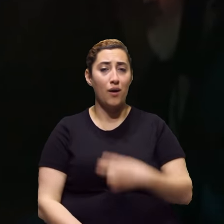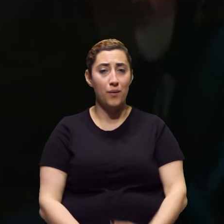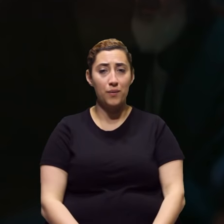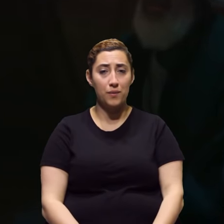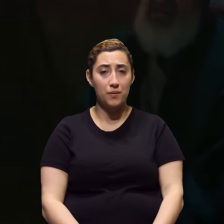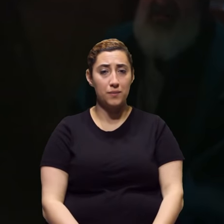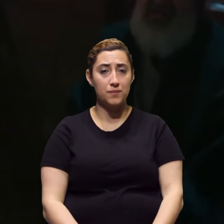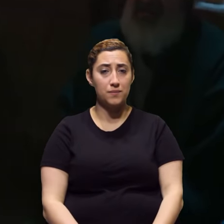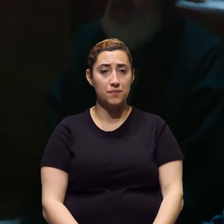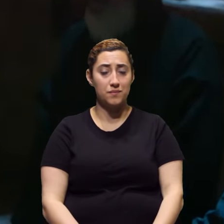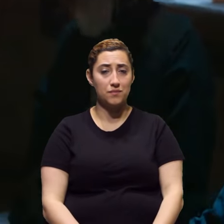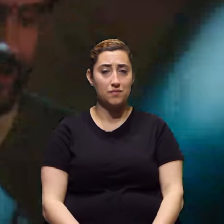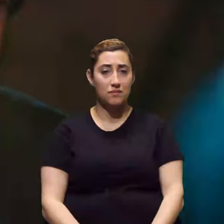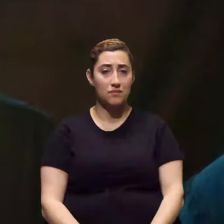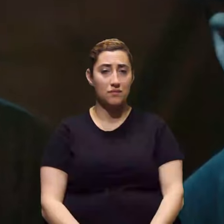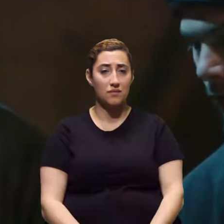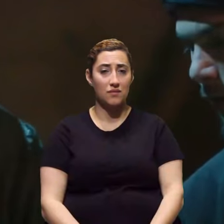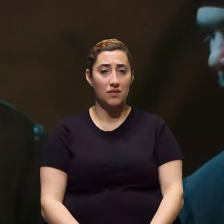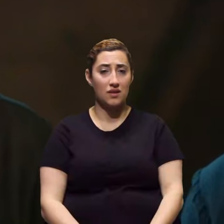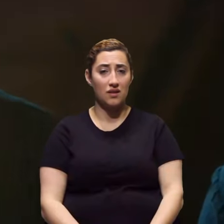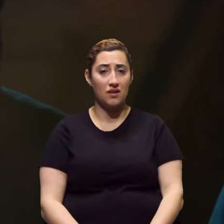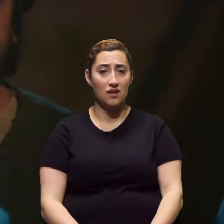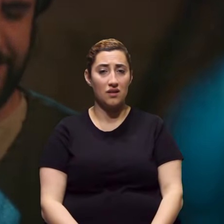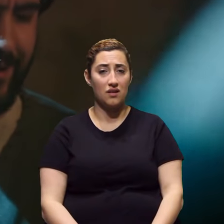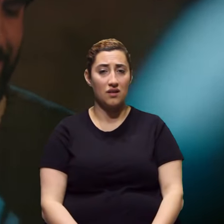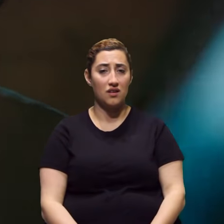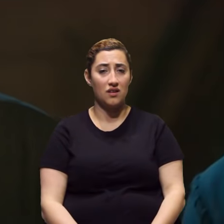Katılmamış, tebessüm ederek dervişi dinliyor.